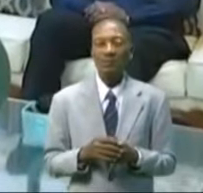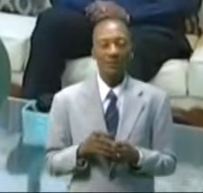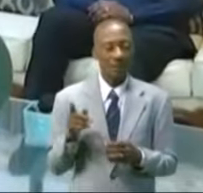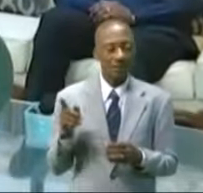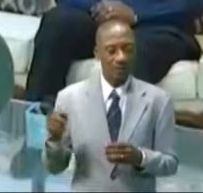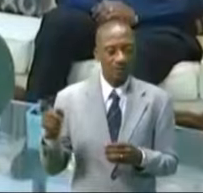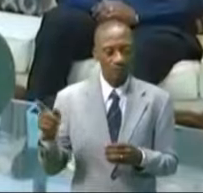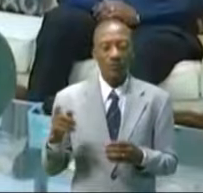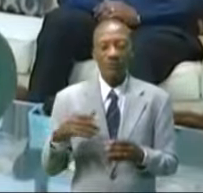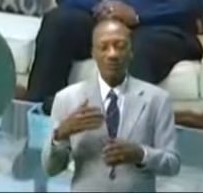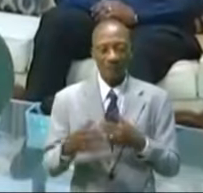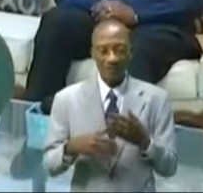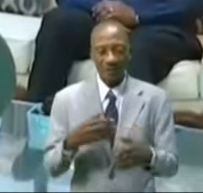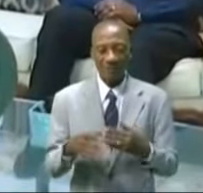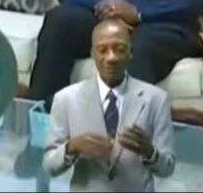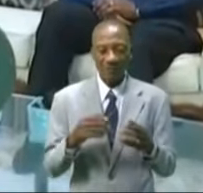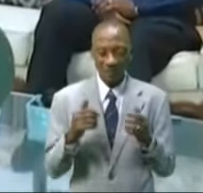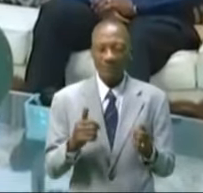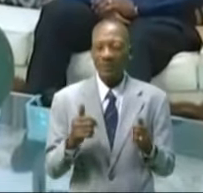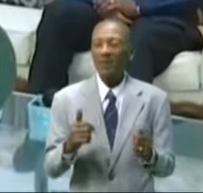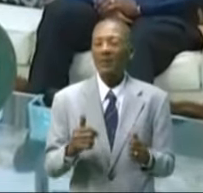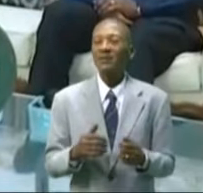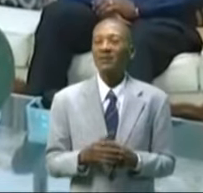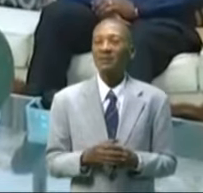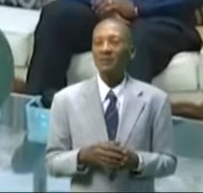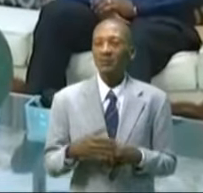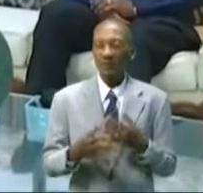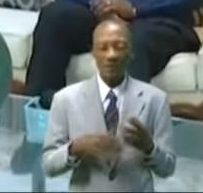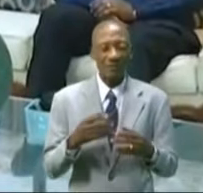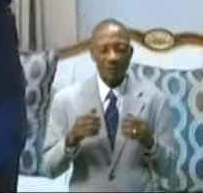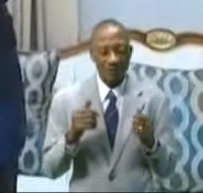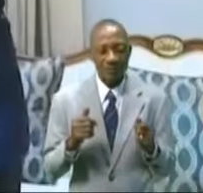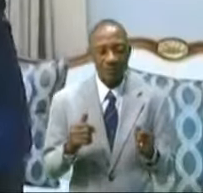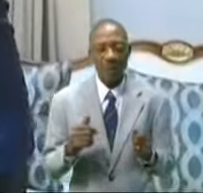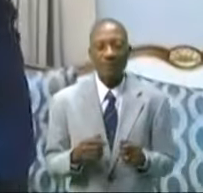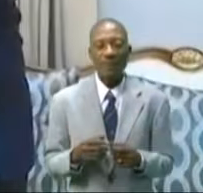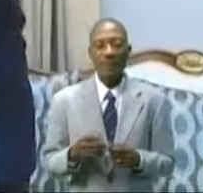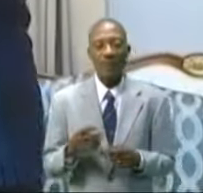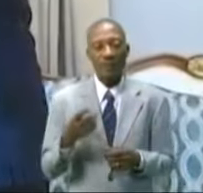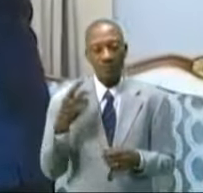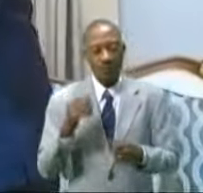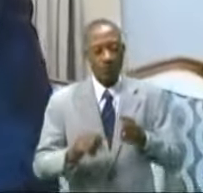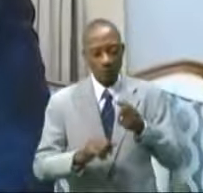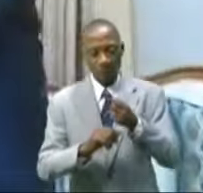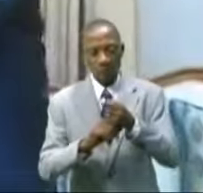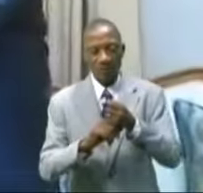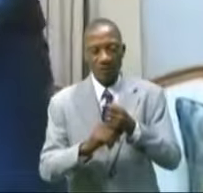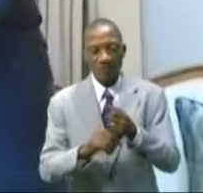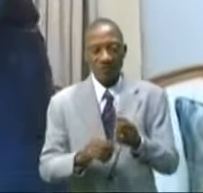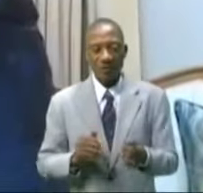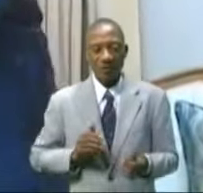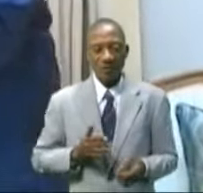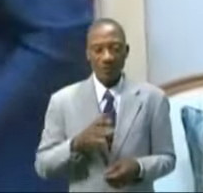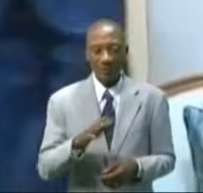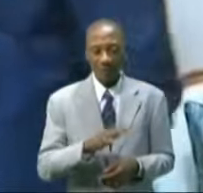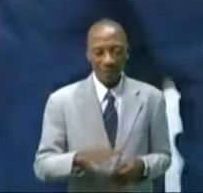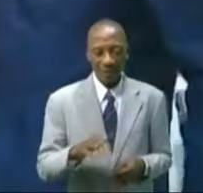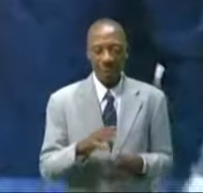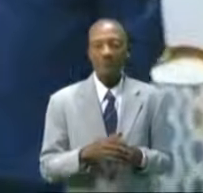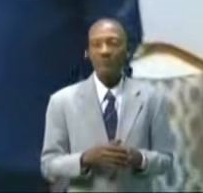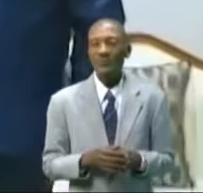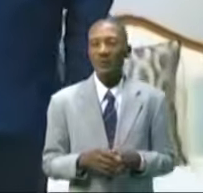redorer l'image de l'Assemblée nationale et du député national. Nous allons faire en sorte que la séparation des pouvoirs soit une